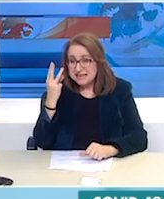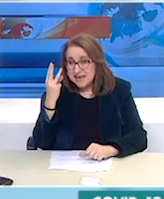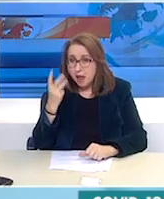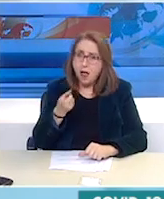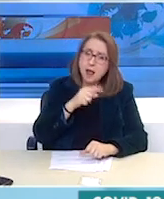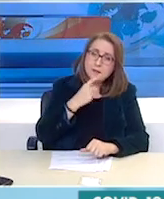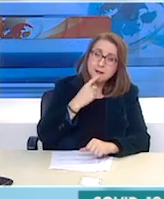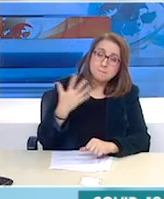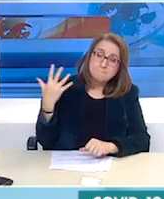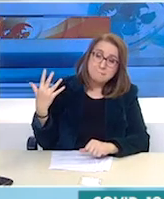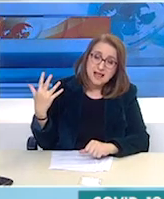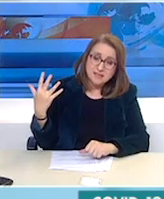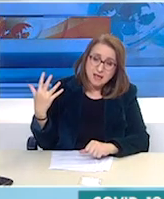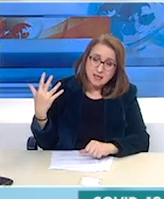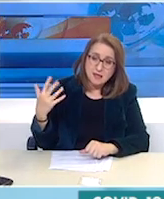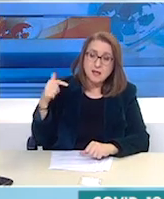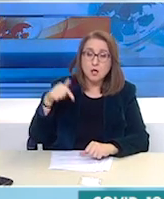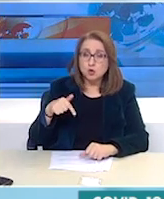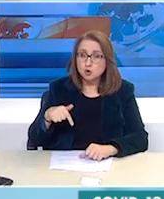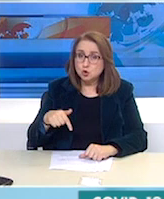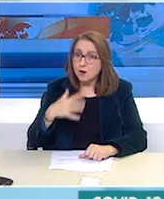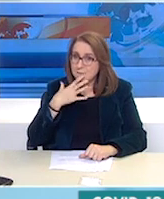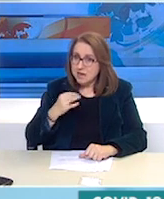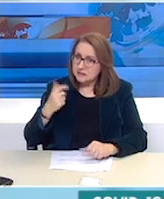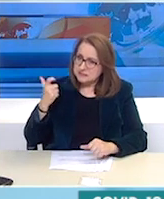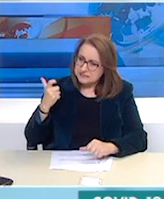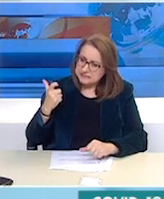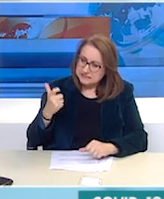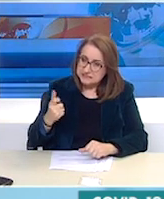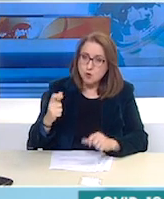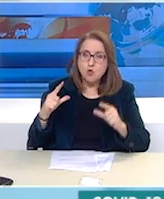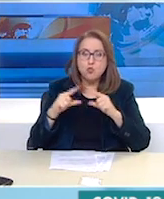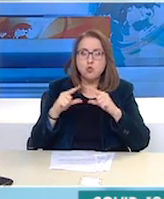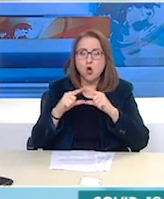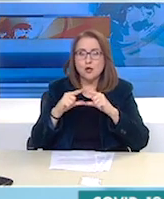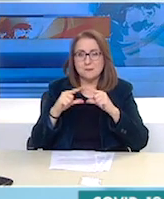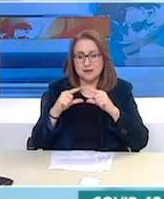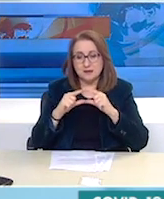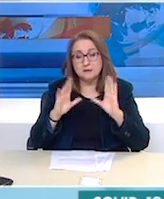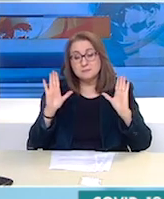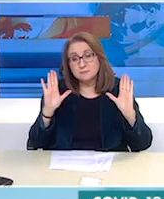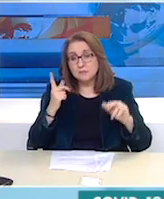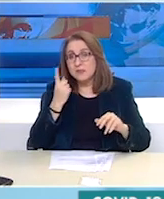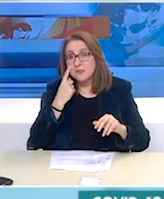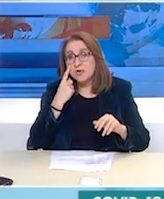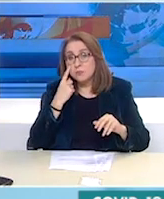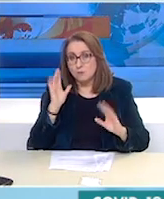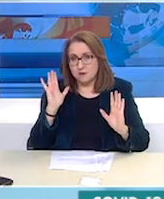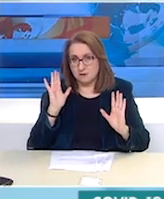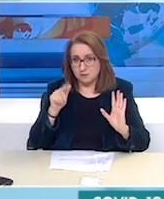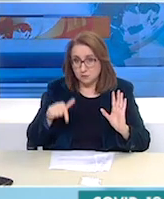που δοκιμάζονται σε κλινικές μελέτες φάσης 1. Είναι τα πρώτα δεδομένα, όπως λέω εγώ, μελετών τα οποία θα δείξουν αν οι